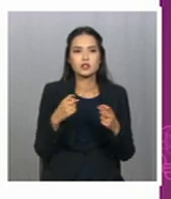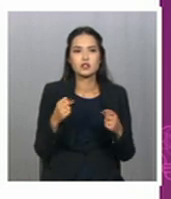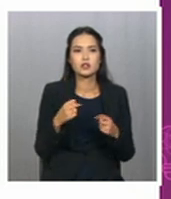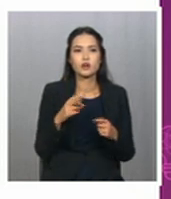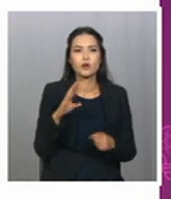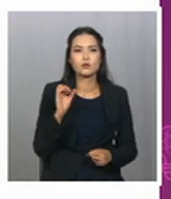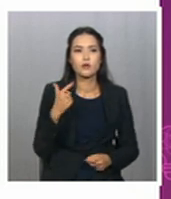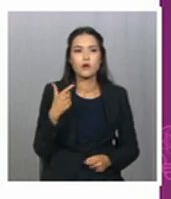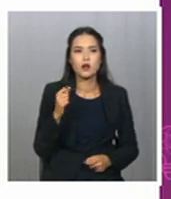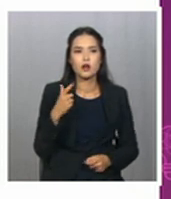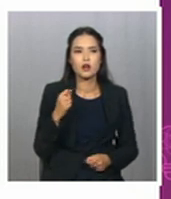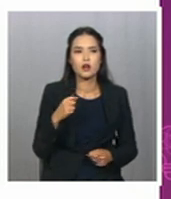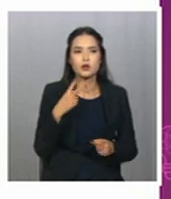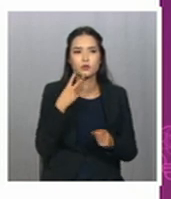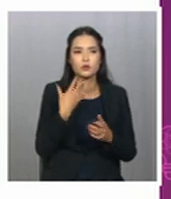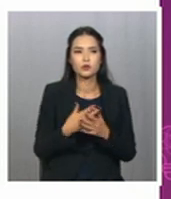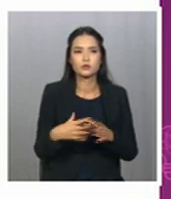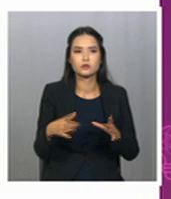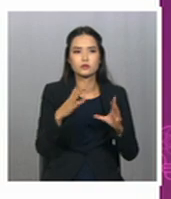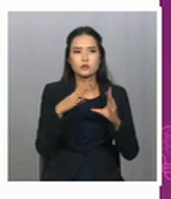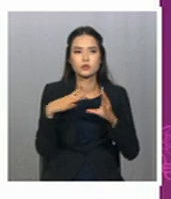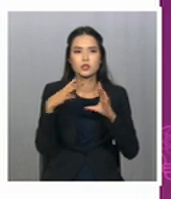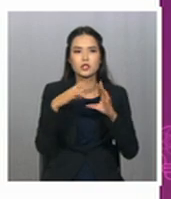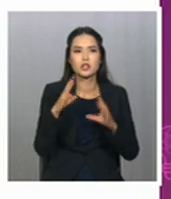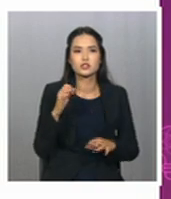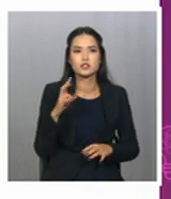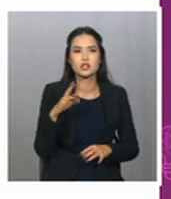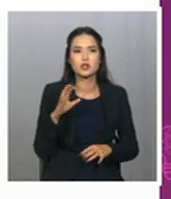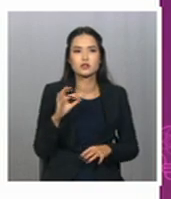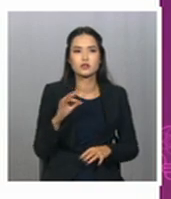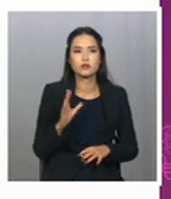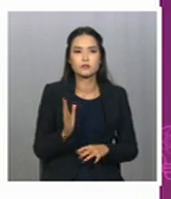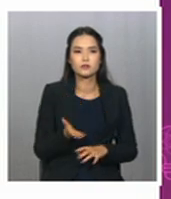керілген дөңгелектің секторы болады.